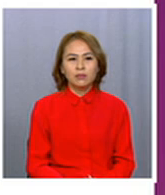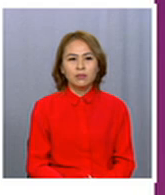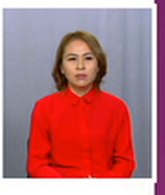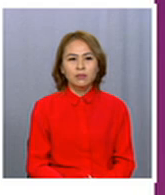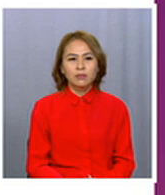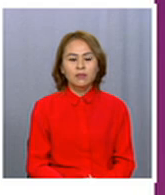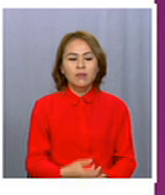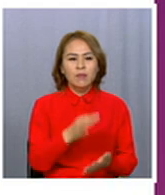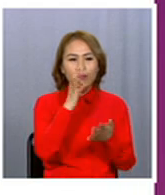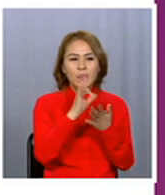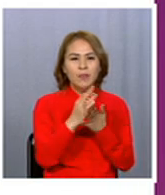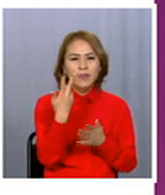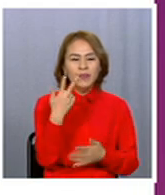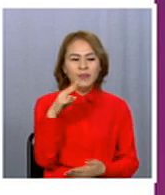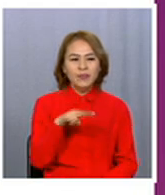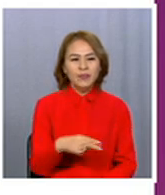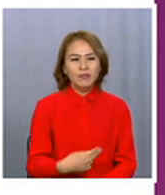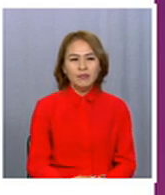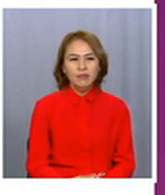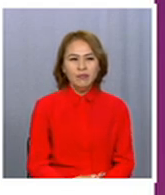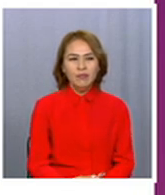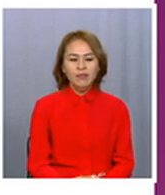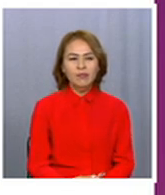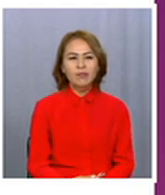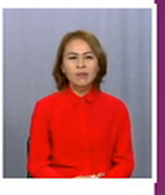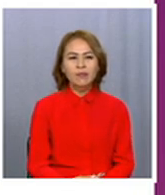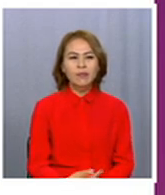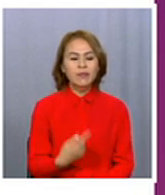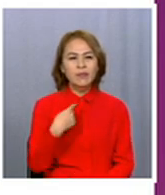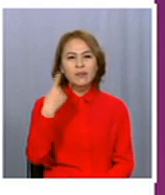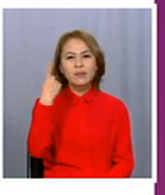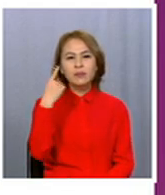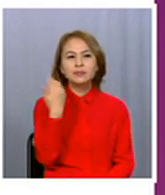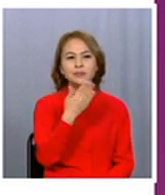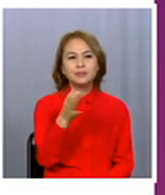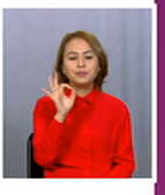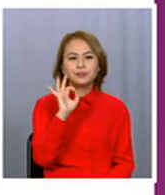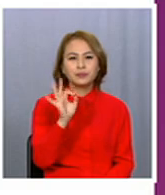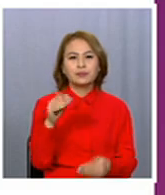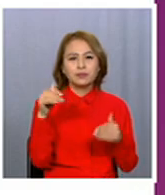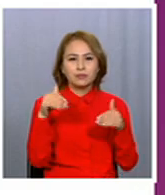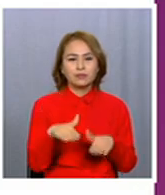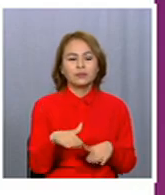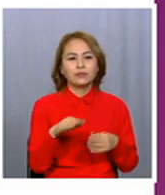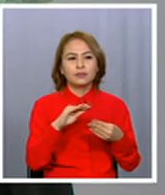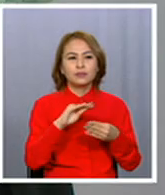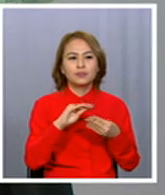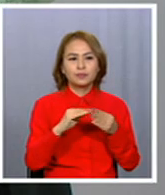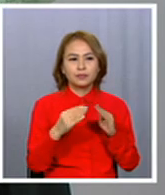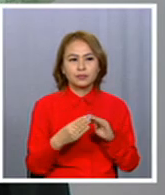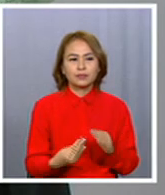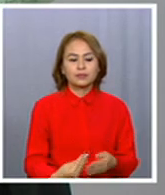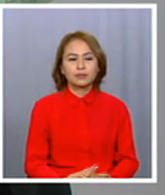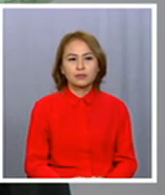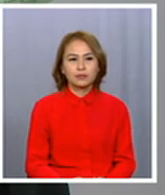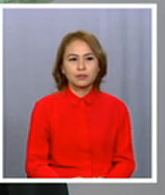Ответ – 3 литра. Молодцы! Я думаю, вы все правильно решили эти задачи, ребята. Но, ребята, задания на